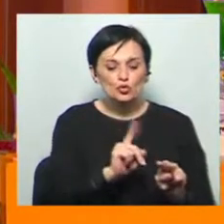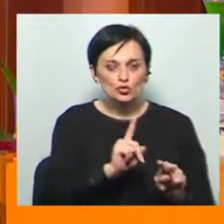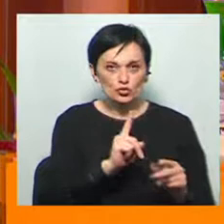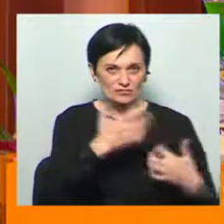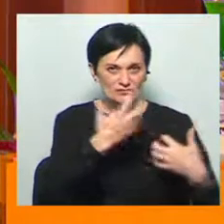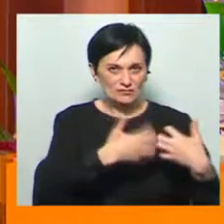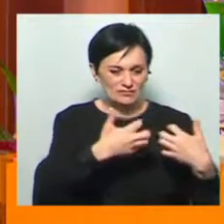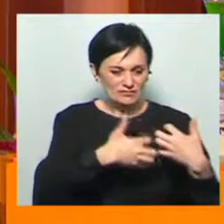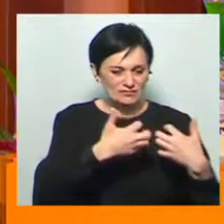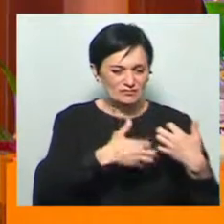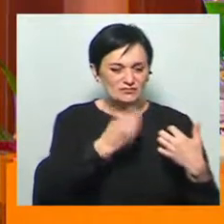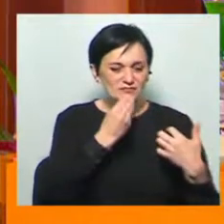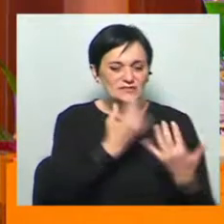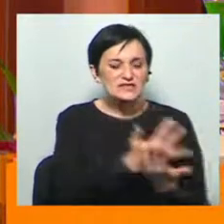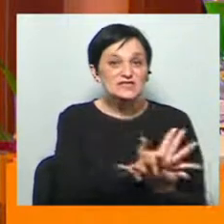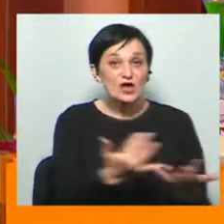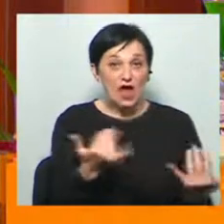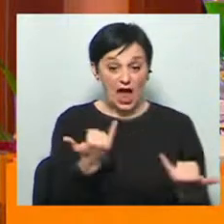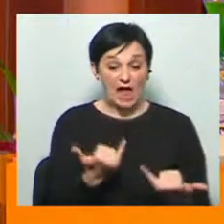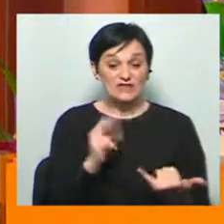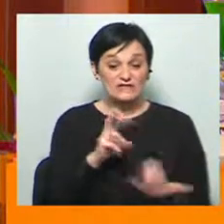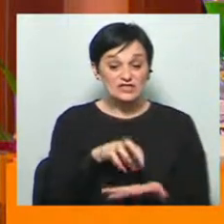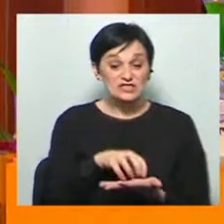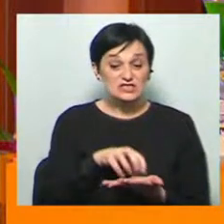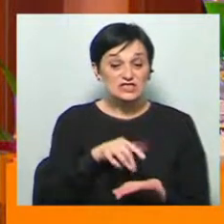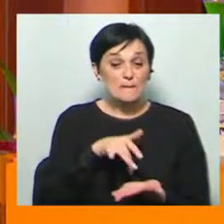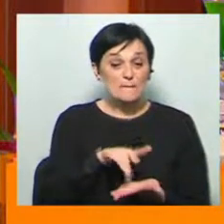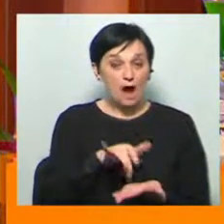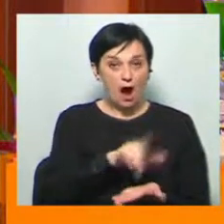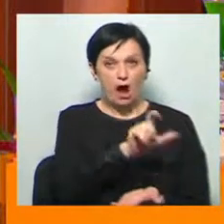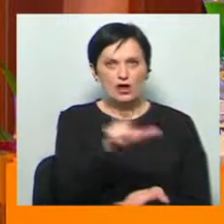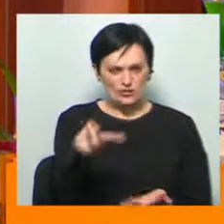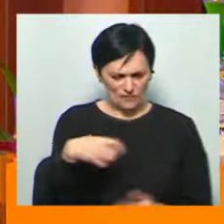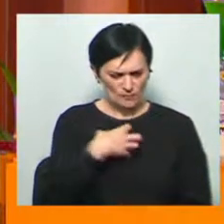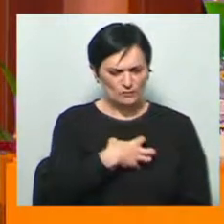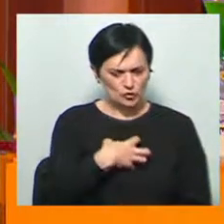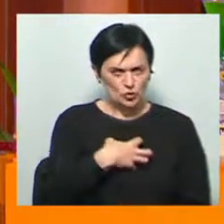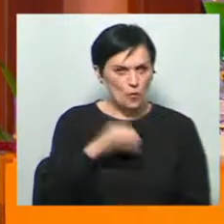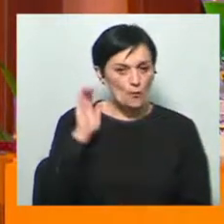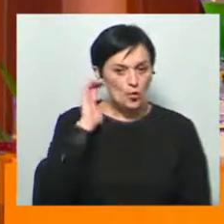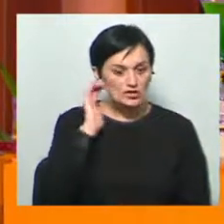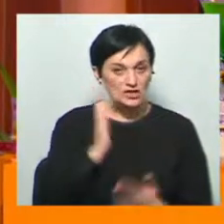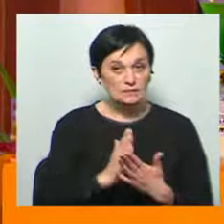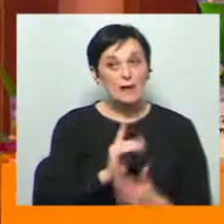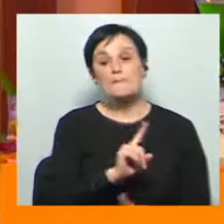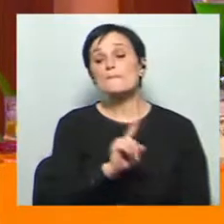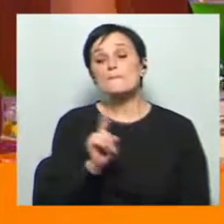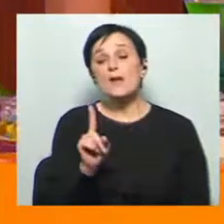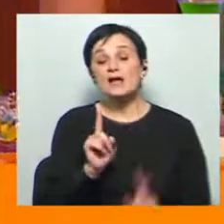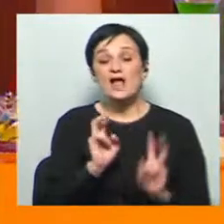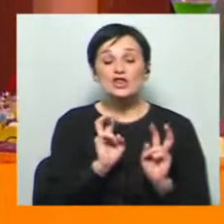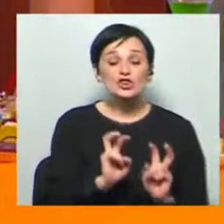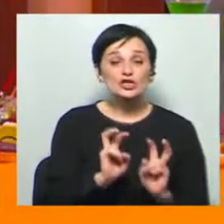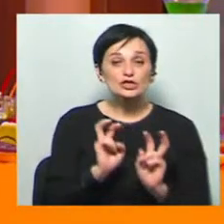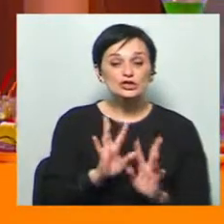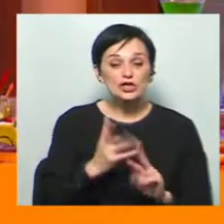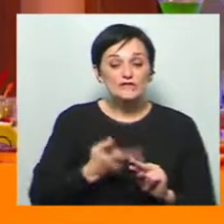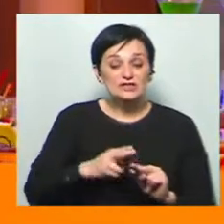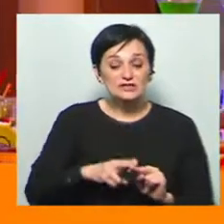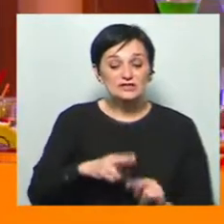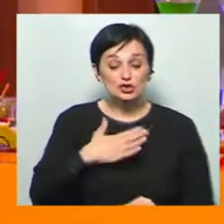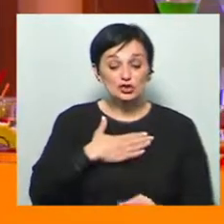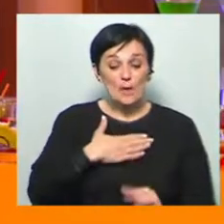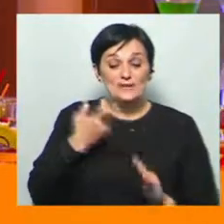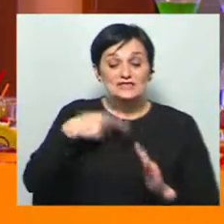მცენარეული წარმოშობის პროდუქტებს. ვინც ახლა მარხულობთ, მათთვის ეს ძალიან მნიშვნელოვანი მოსასმენია. მაგრამ ნიშნავს თუ არა იმას ჩემ